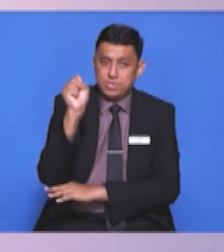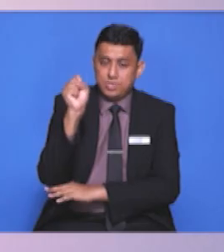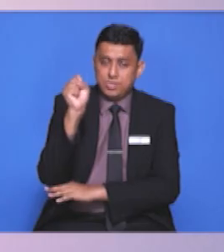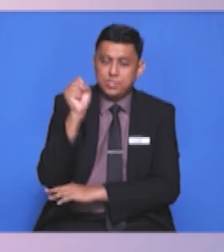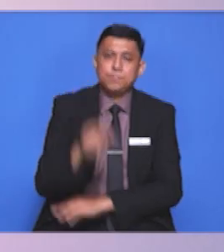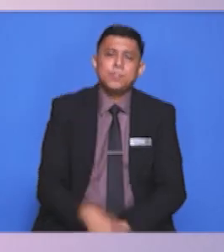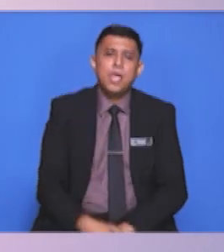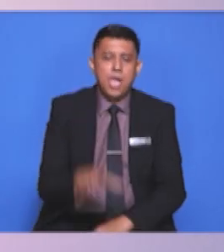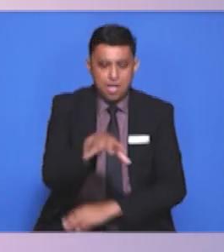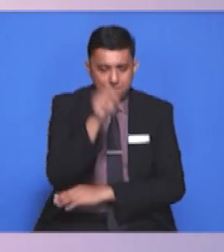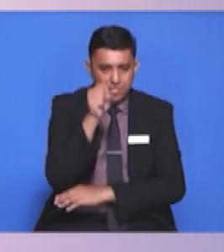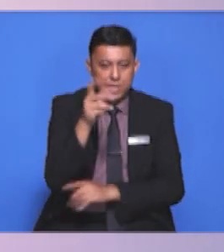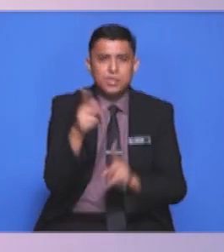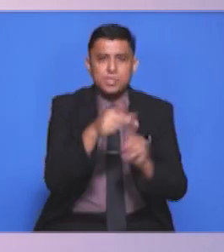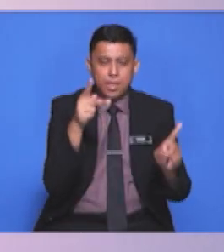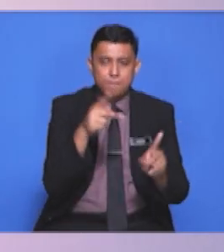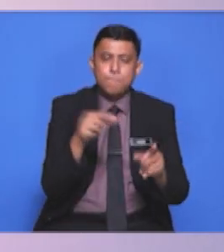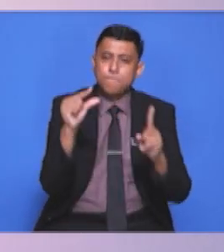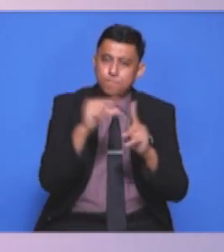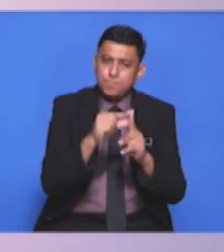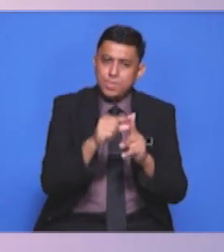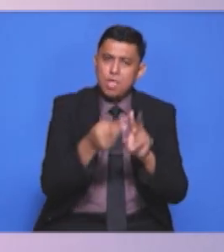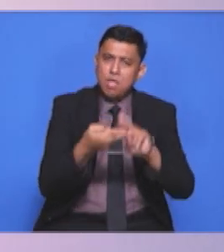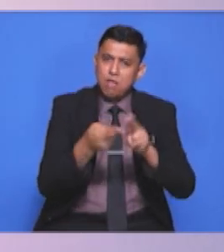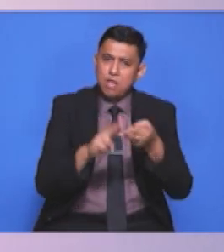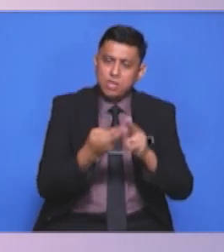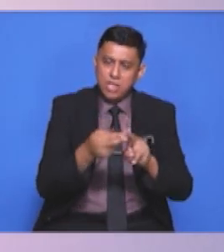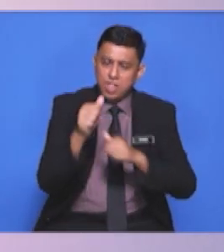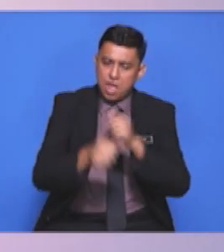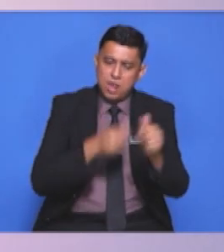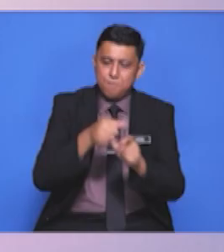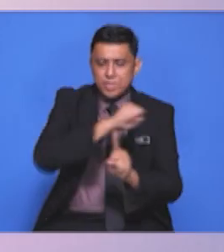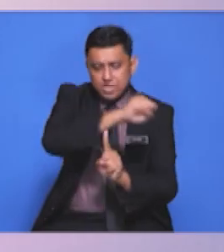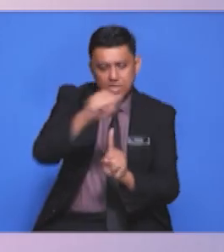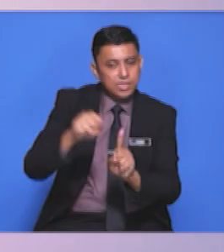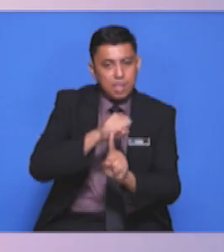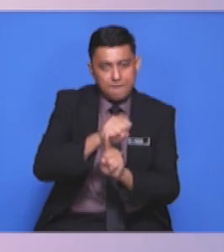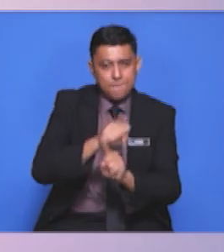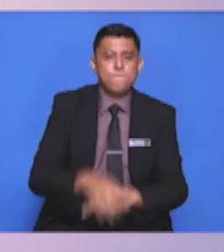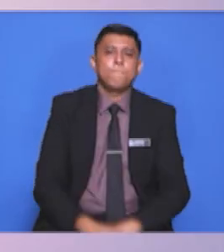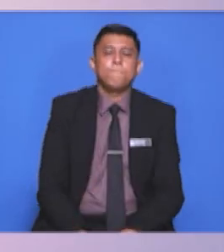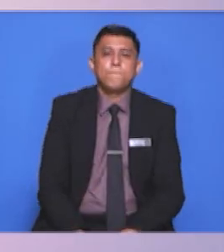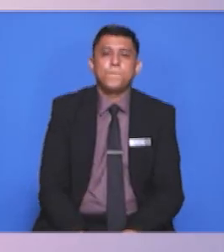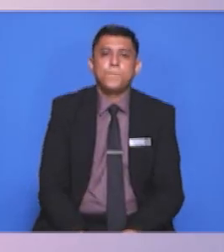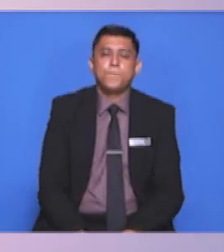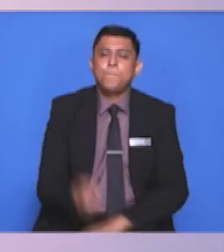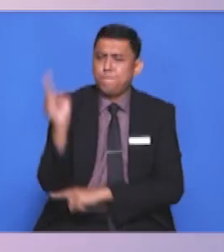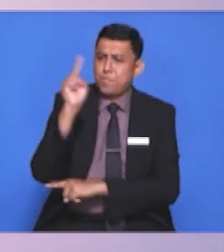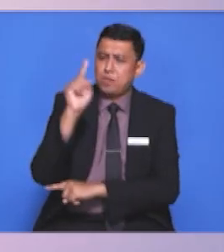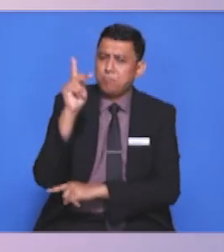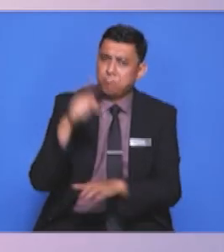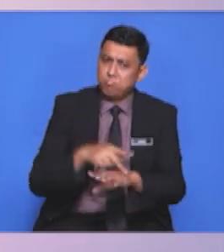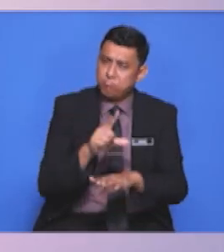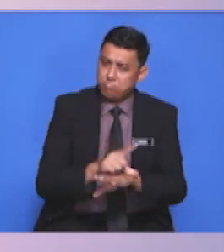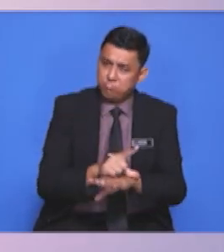diambil daripada perkataan rahkan alam sekitar manakala